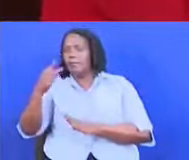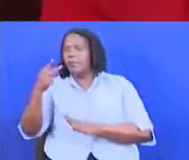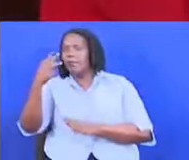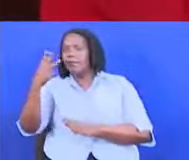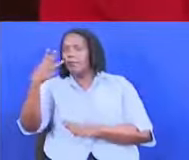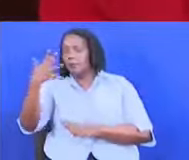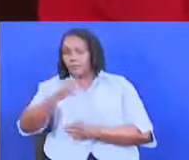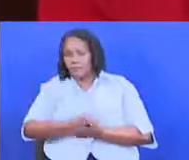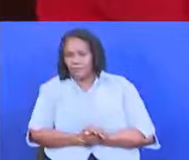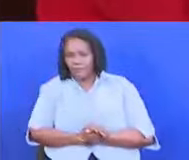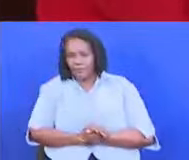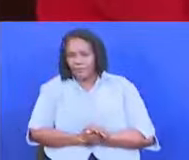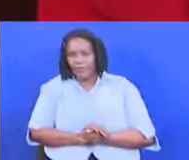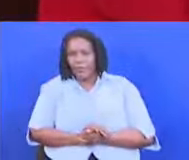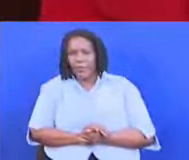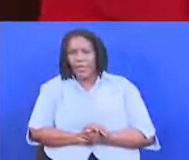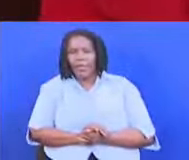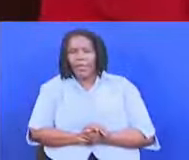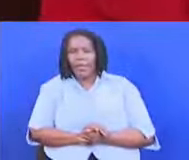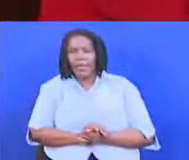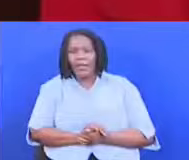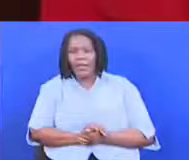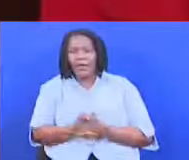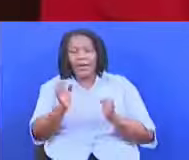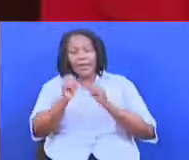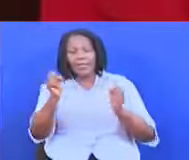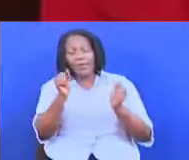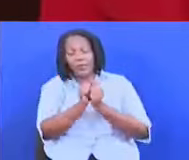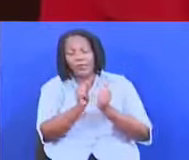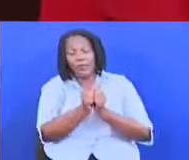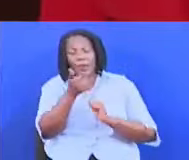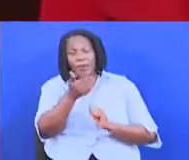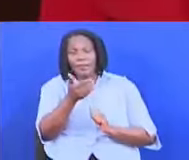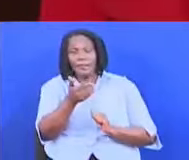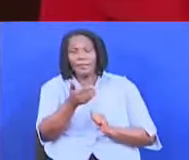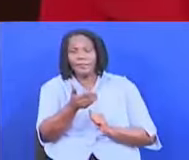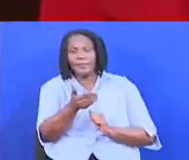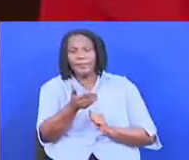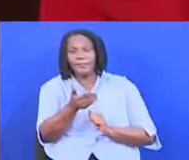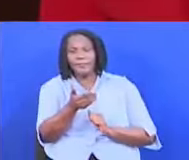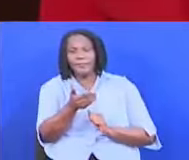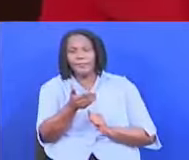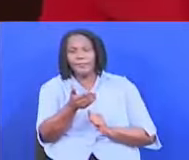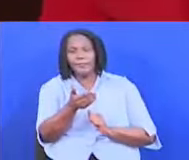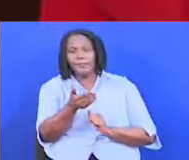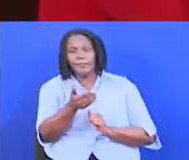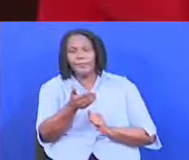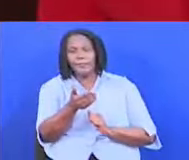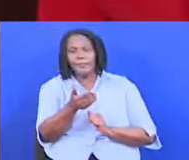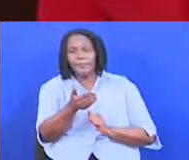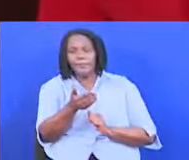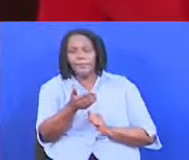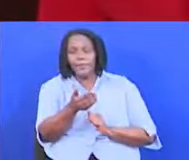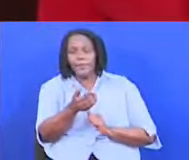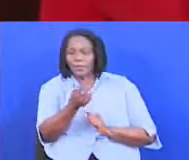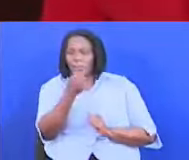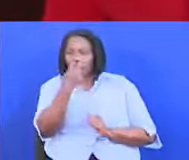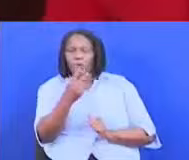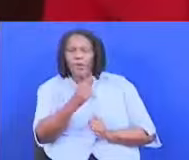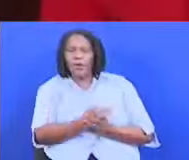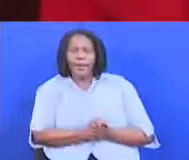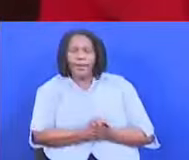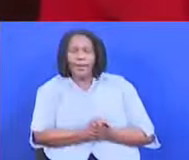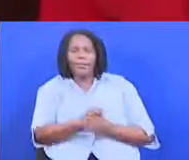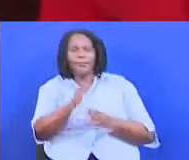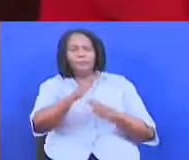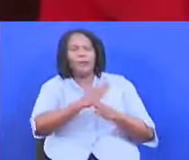235. Lakini ninachotaka kuunganisha katika swala zima hilo ni kwamba tuwe na multiply effect katika swala zima la matumizi ya bwawa